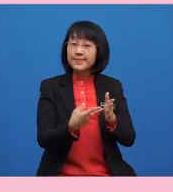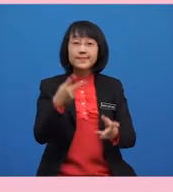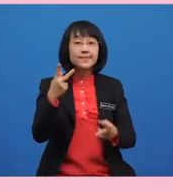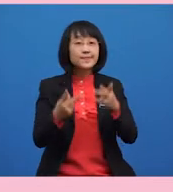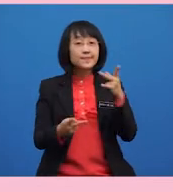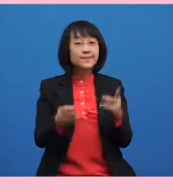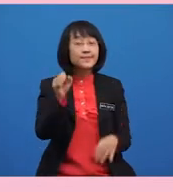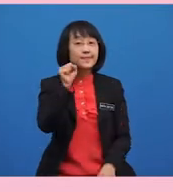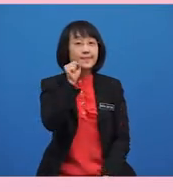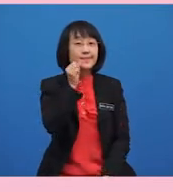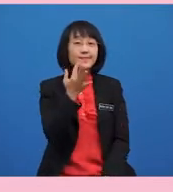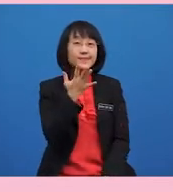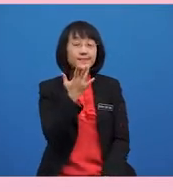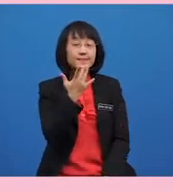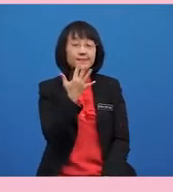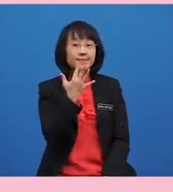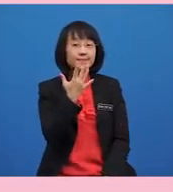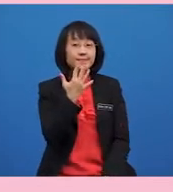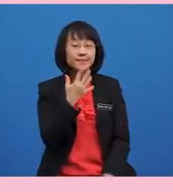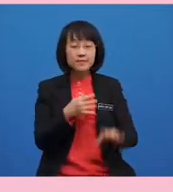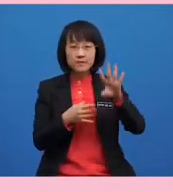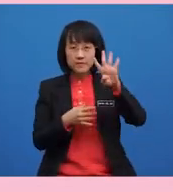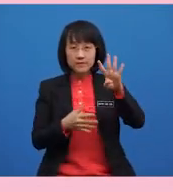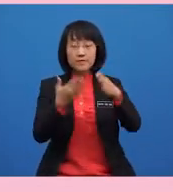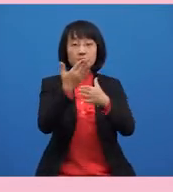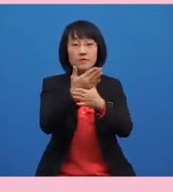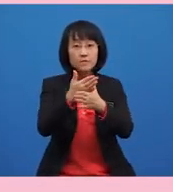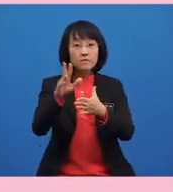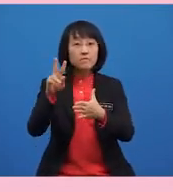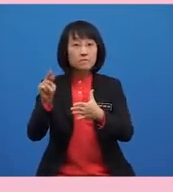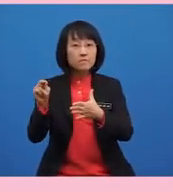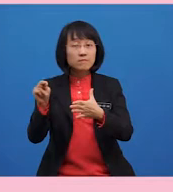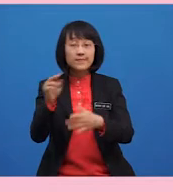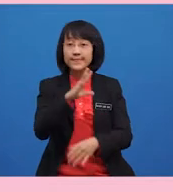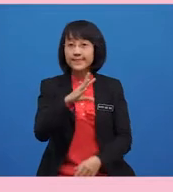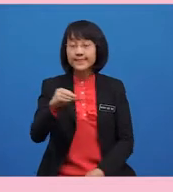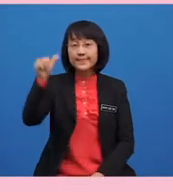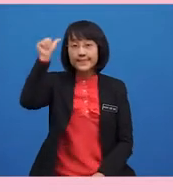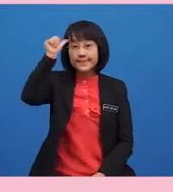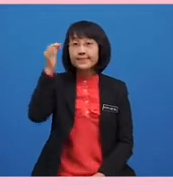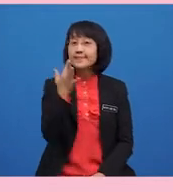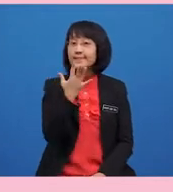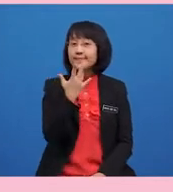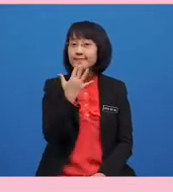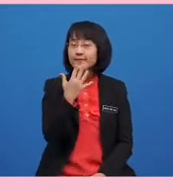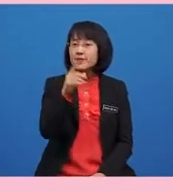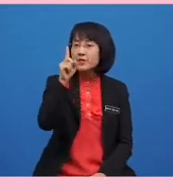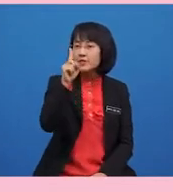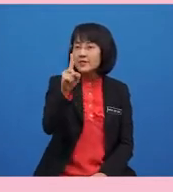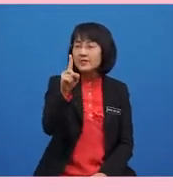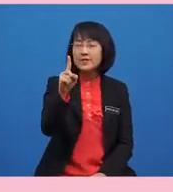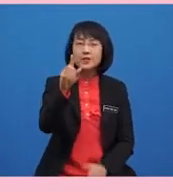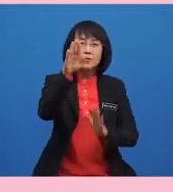kalau Syariah mewarnakan 4 bahagian dan Alamin mewarnakan